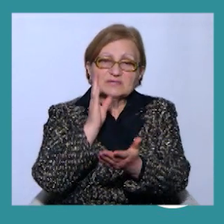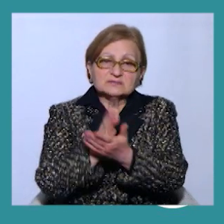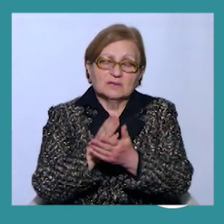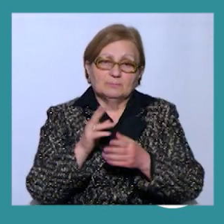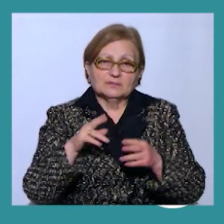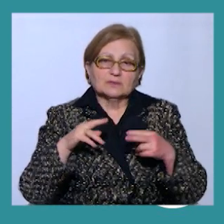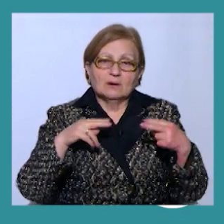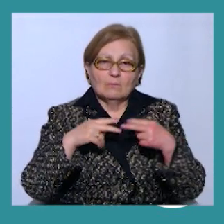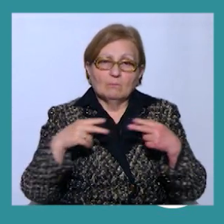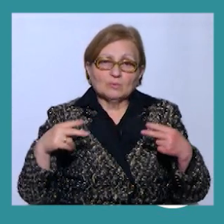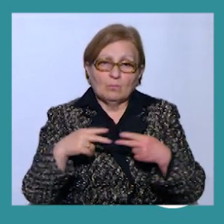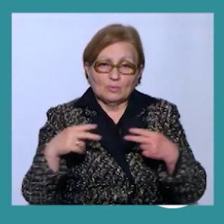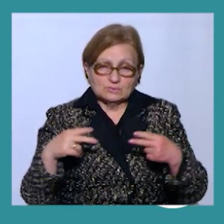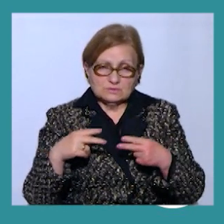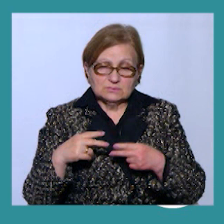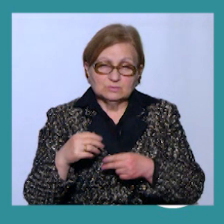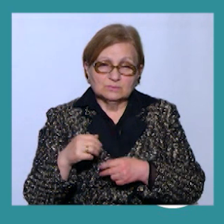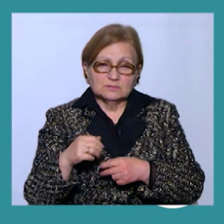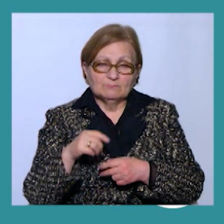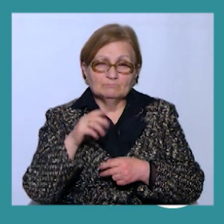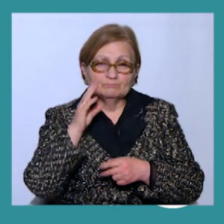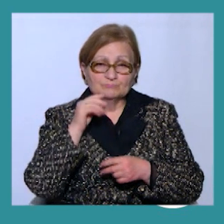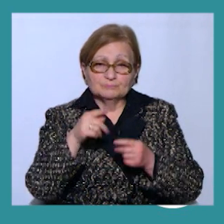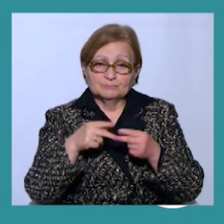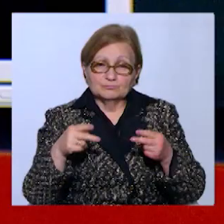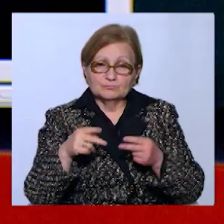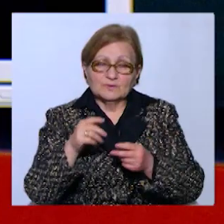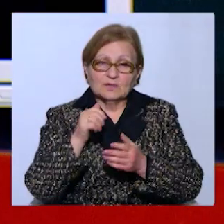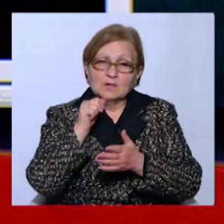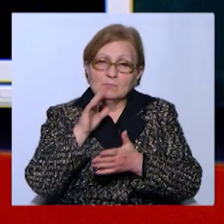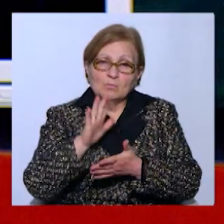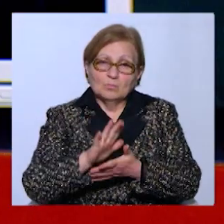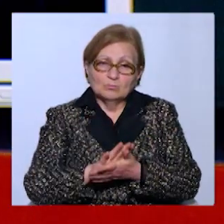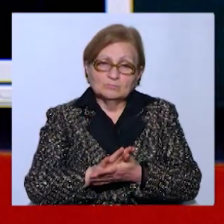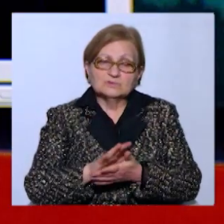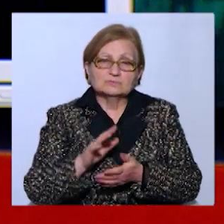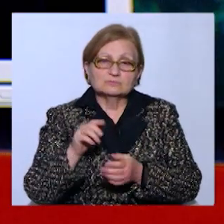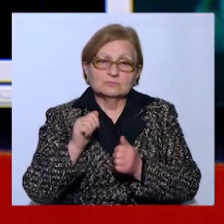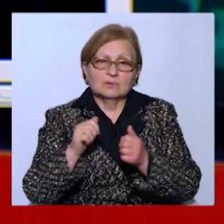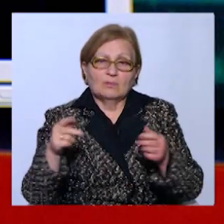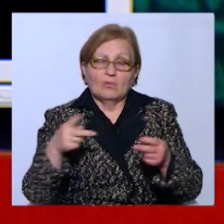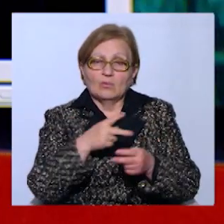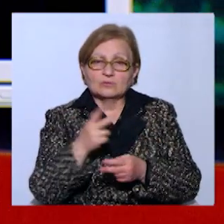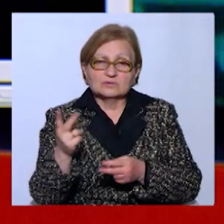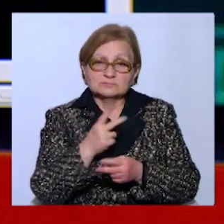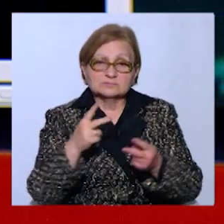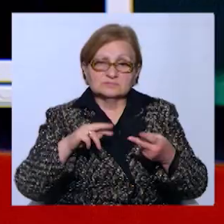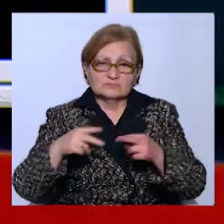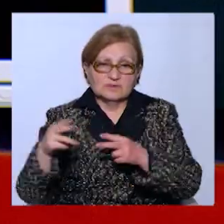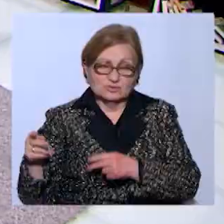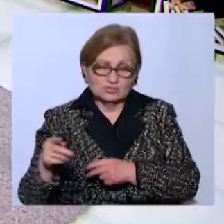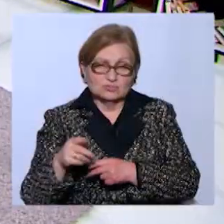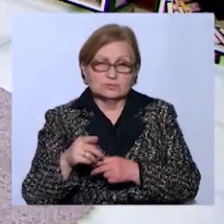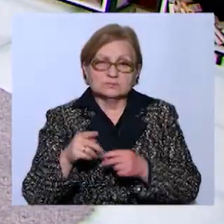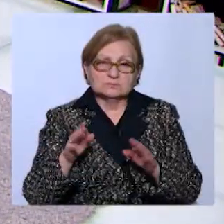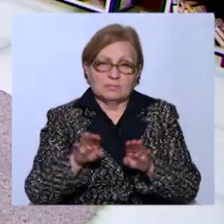პროპორციული დამოკიდებულება. პირდაპირ პროპორციის დროს მუდმივია ორ ცვლად შორის ფარდობა. ამას ყველაფერს კიდევ ერთხელ